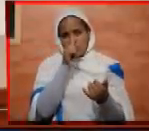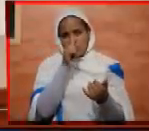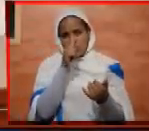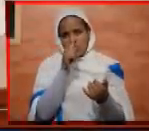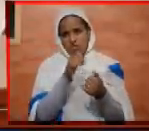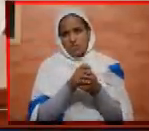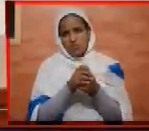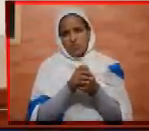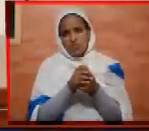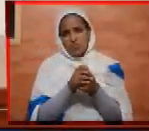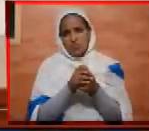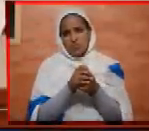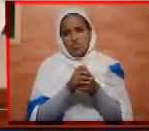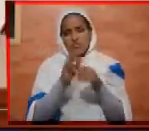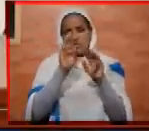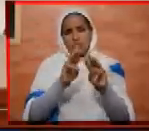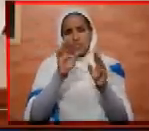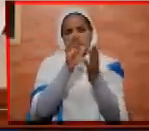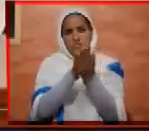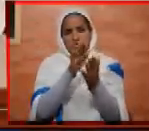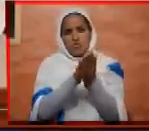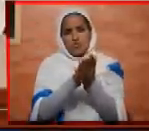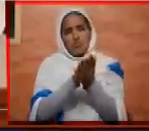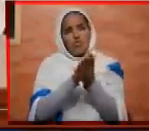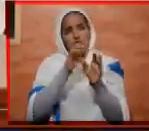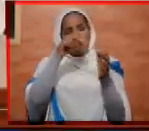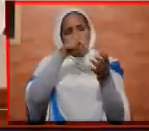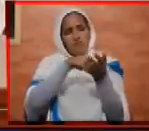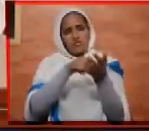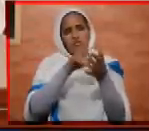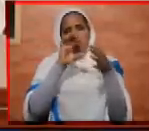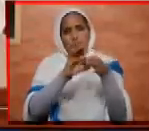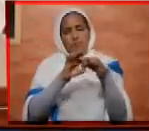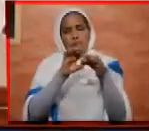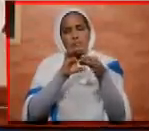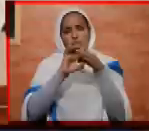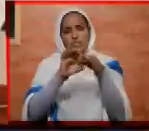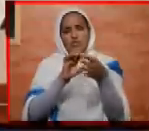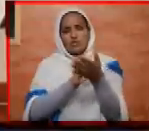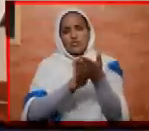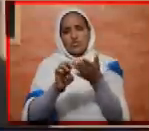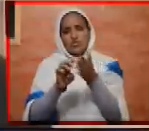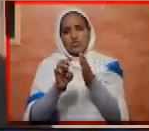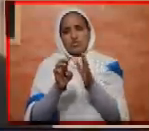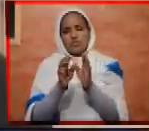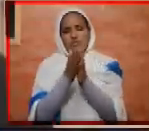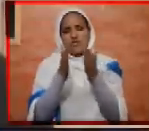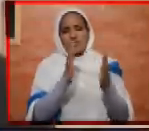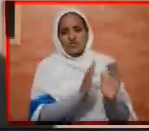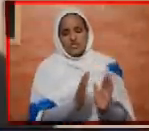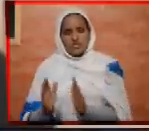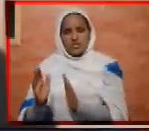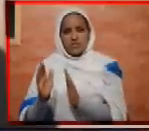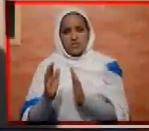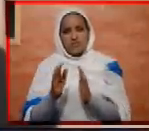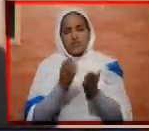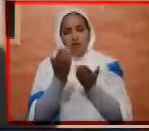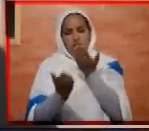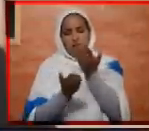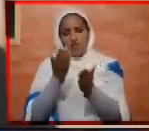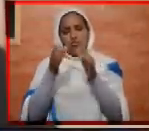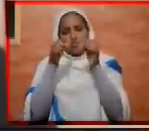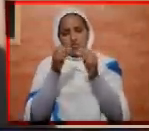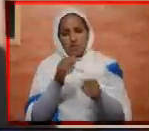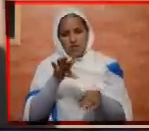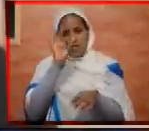ወደ ጥያቄዎቻችን መግባት እንችላለን። የመጀመሪያው ጥያቄ የሚሆነው እንደው የገጠርና የከተማ አብነት